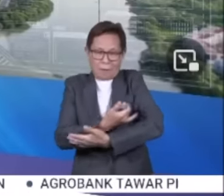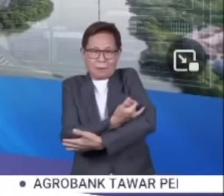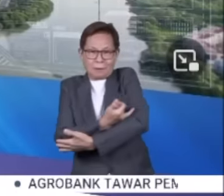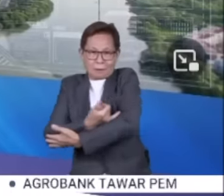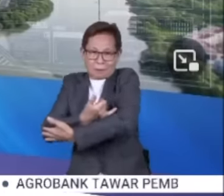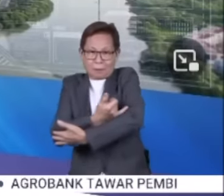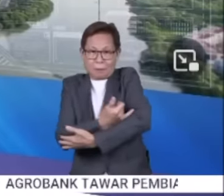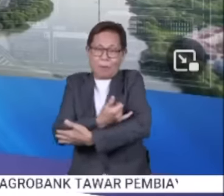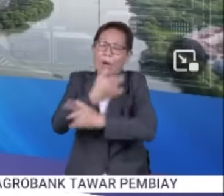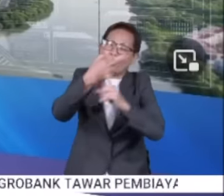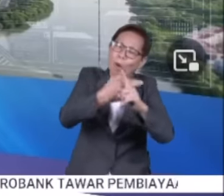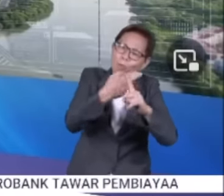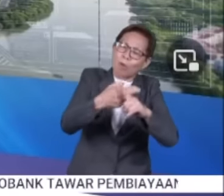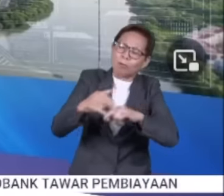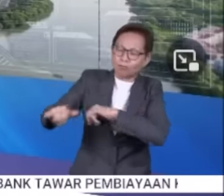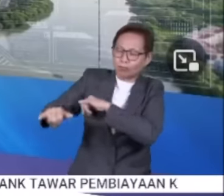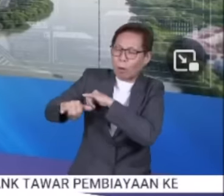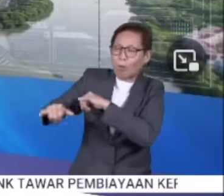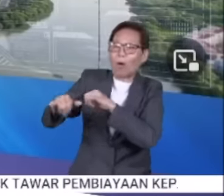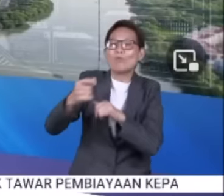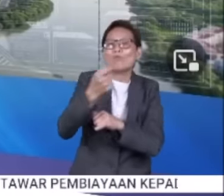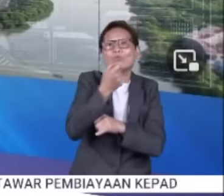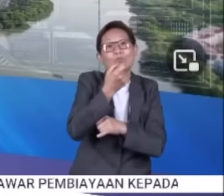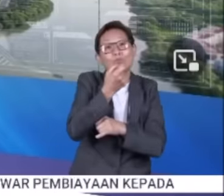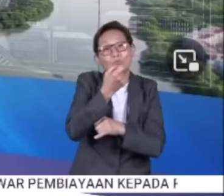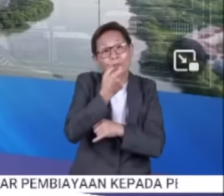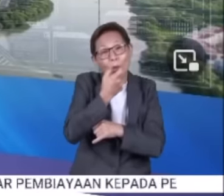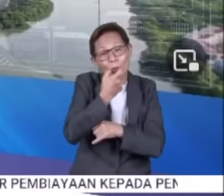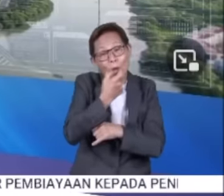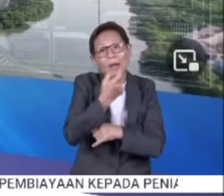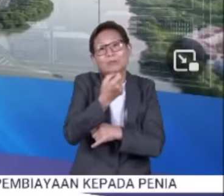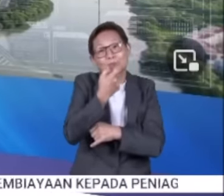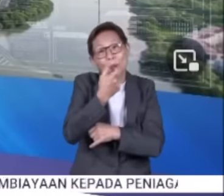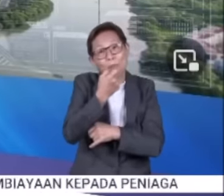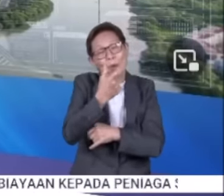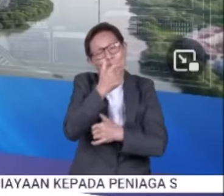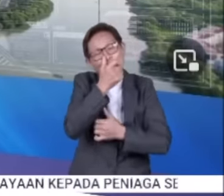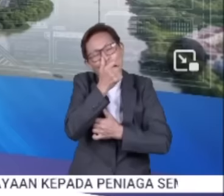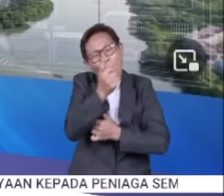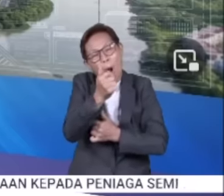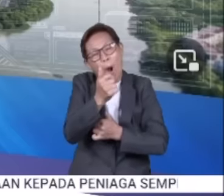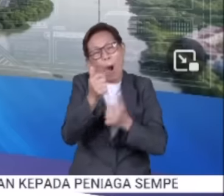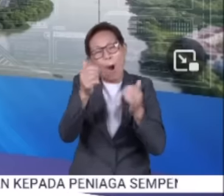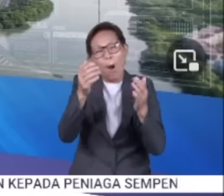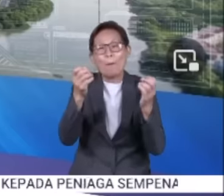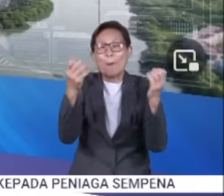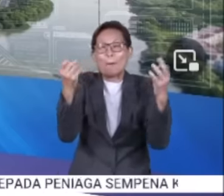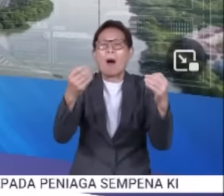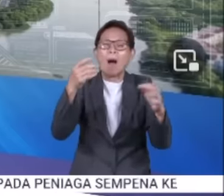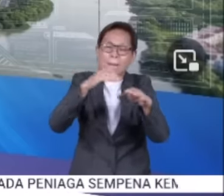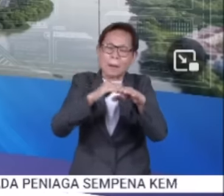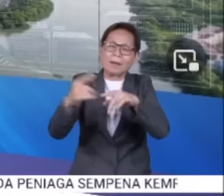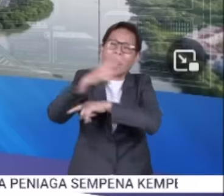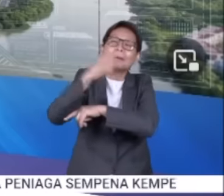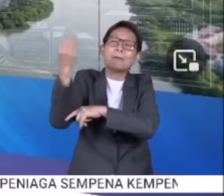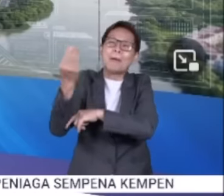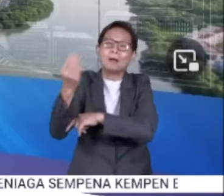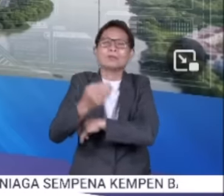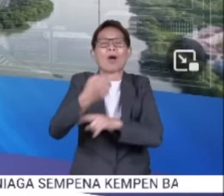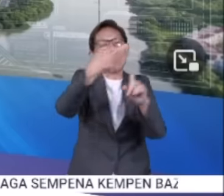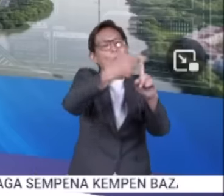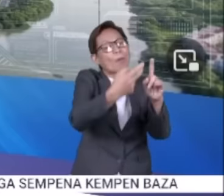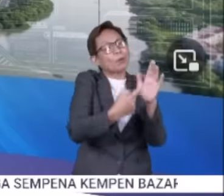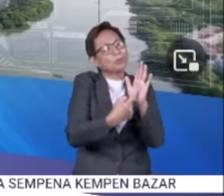Bulan Ramadan sememangnya sinonim dengan buah kurma yang menjadi kegemaran ramai. Meskipun boleh didapati pada hari-hari biasa, namun